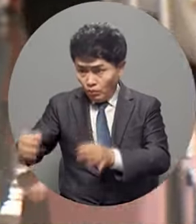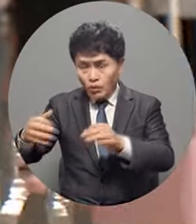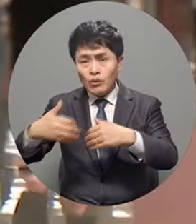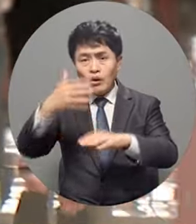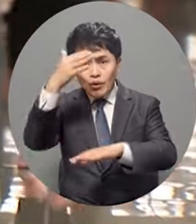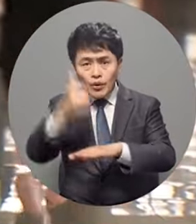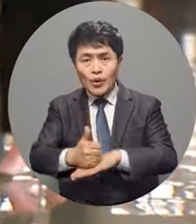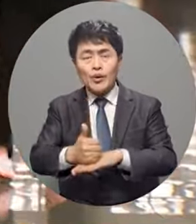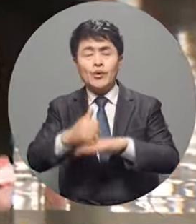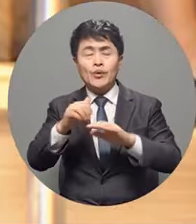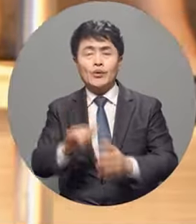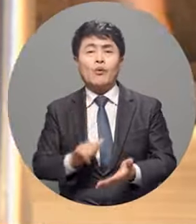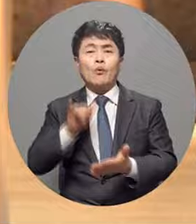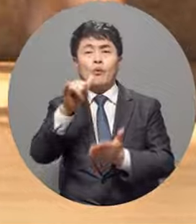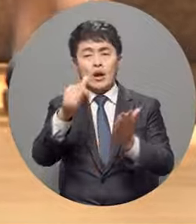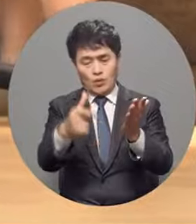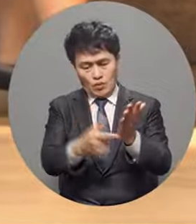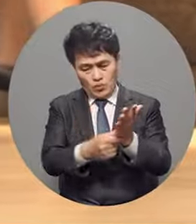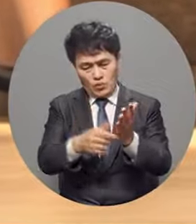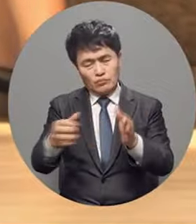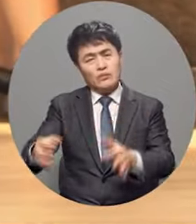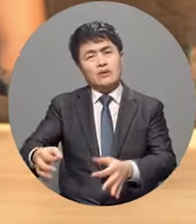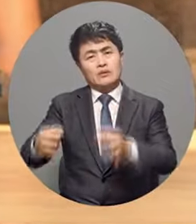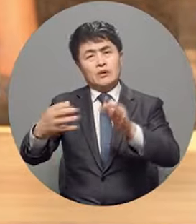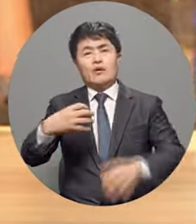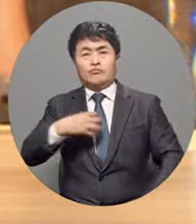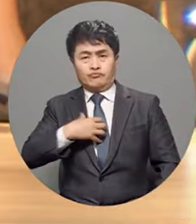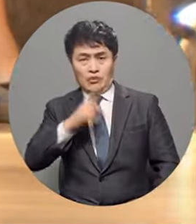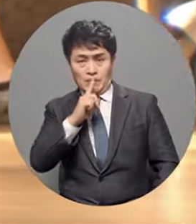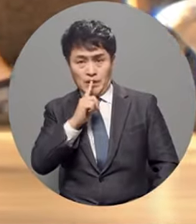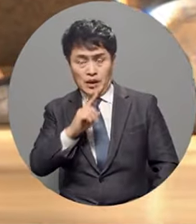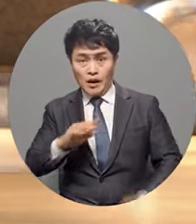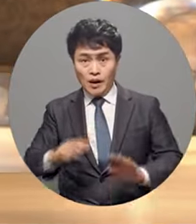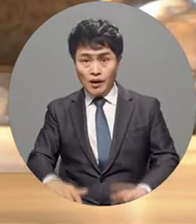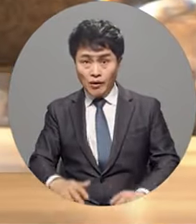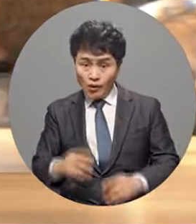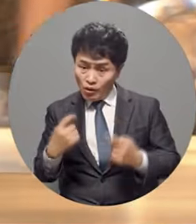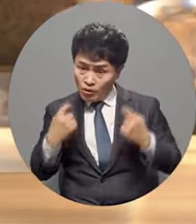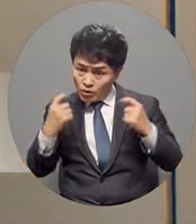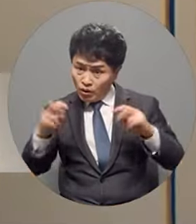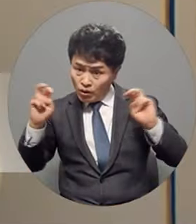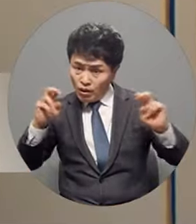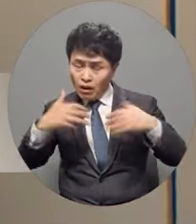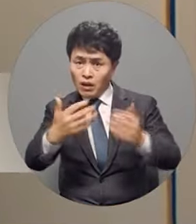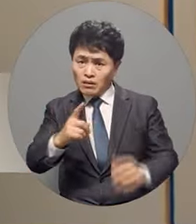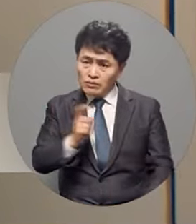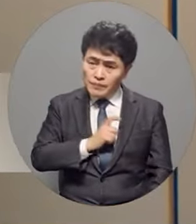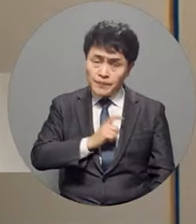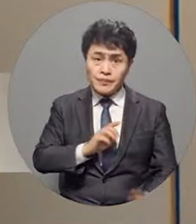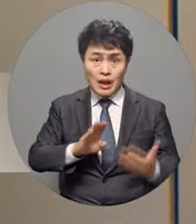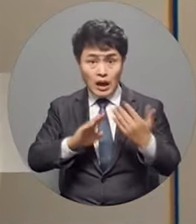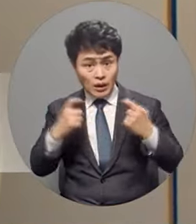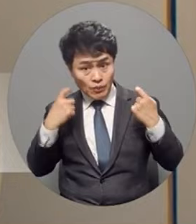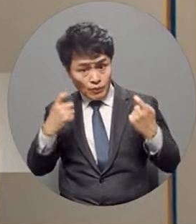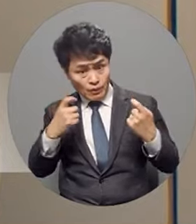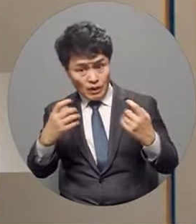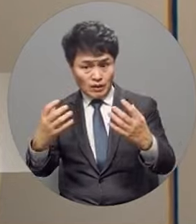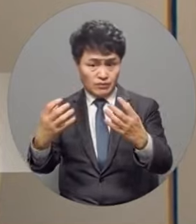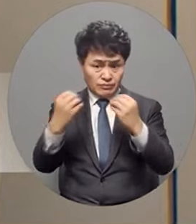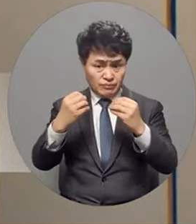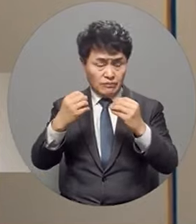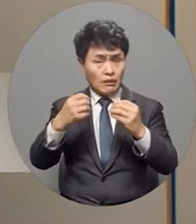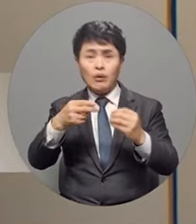항공요금 인상으로 이어질 수 있다는 우려가 나옵니다. 여행업계도 긴장하고 있습니다. 아직 해외여행 취소 사례는 많지